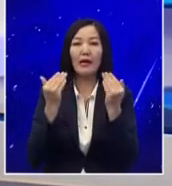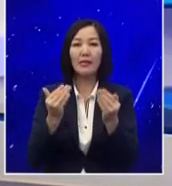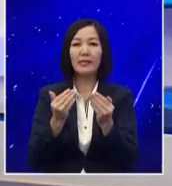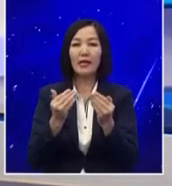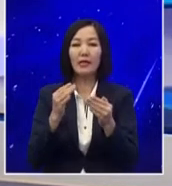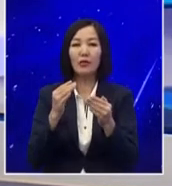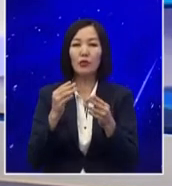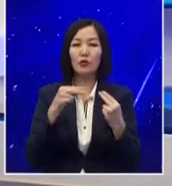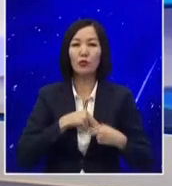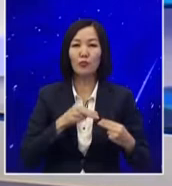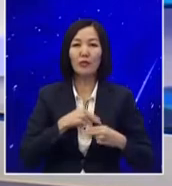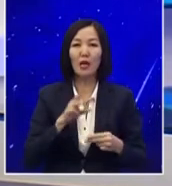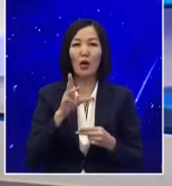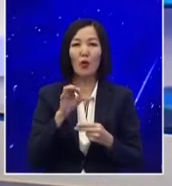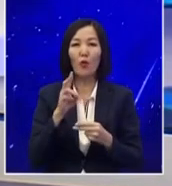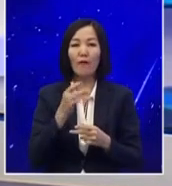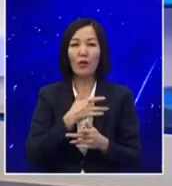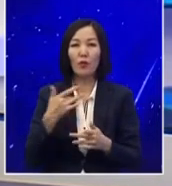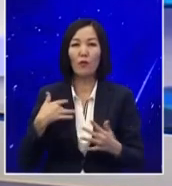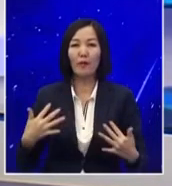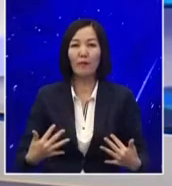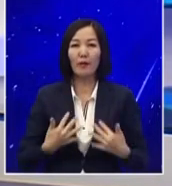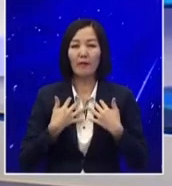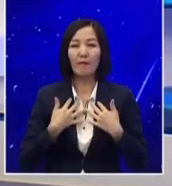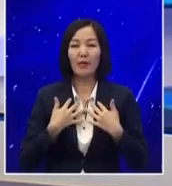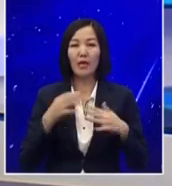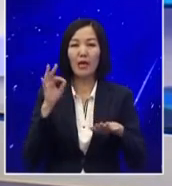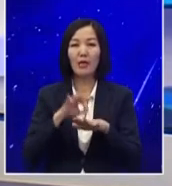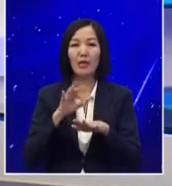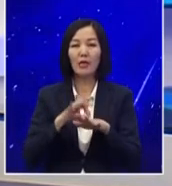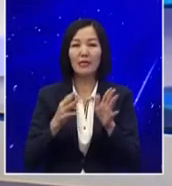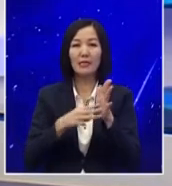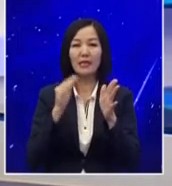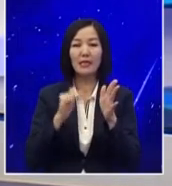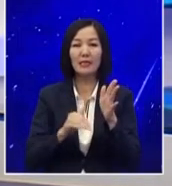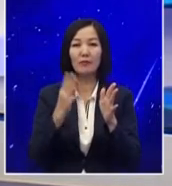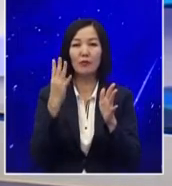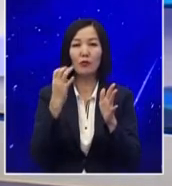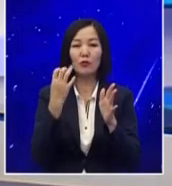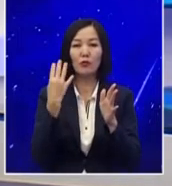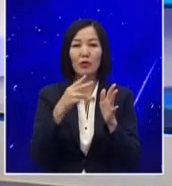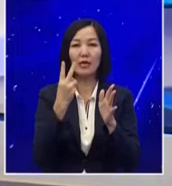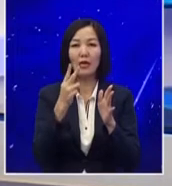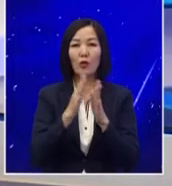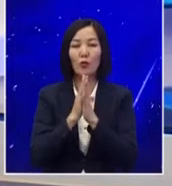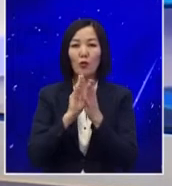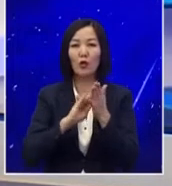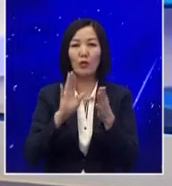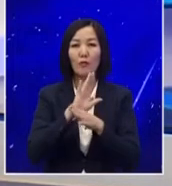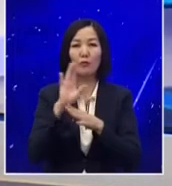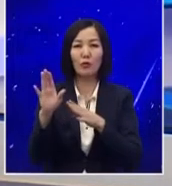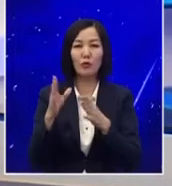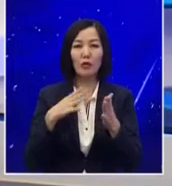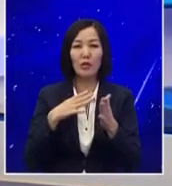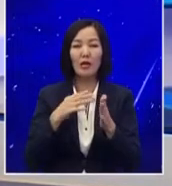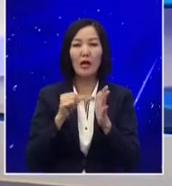асыру кезінде COVID және пневмониямен сырқаттанушылар бойынша 8442 өтінім келіп түскен. Өңірлік деңгейде